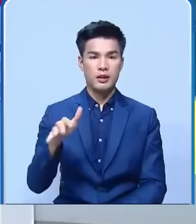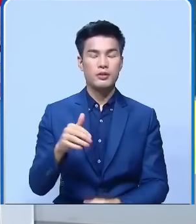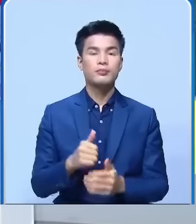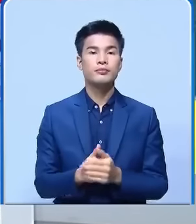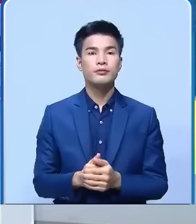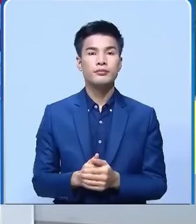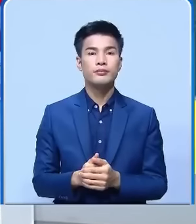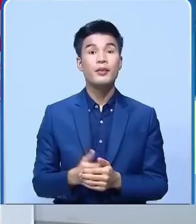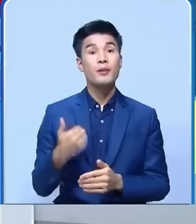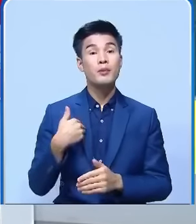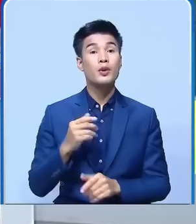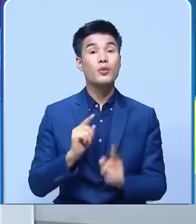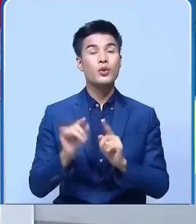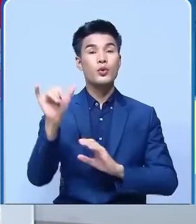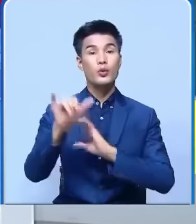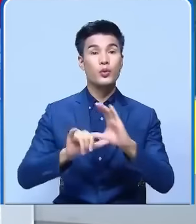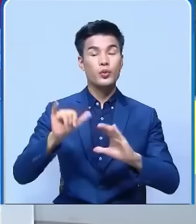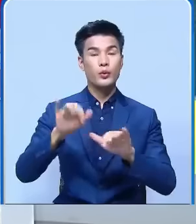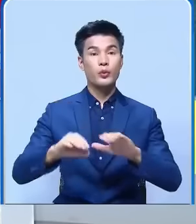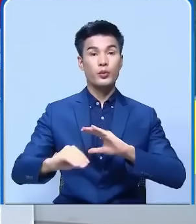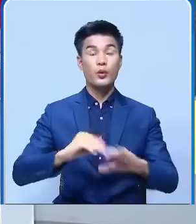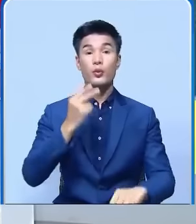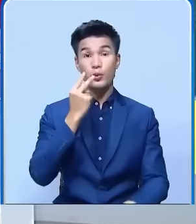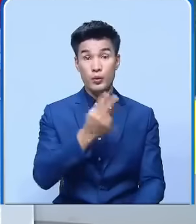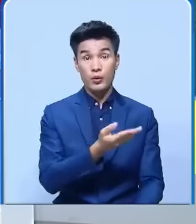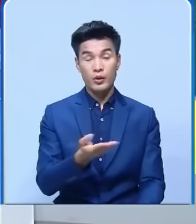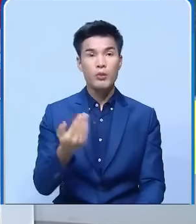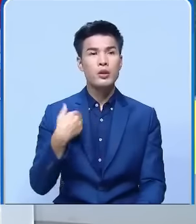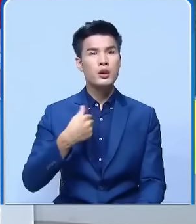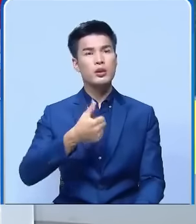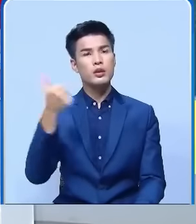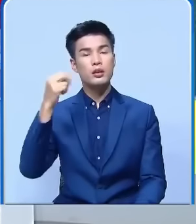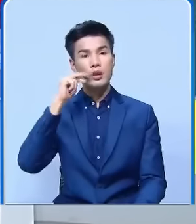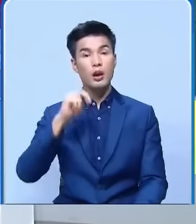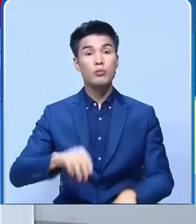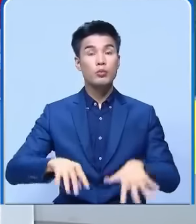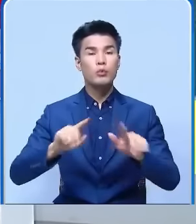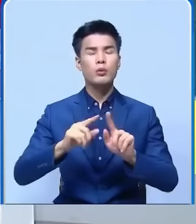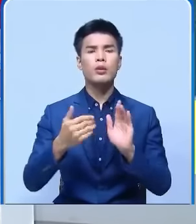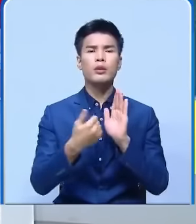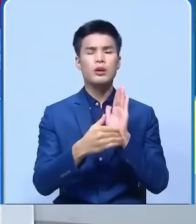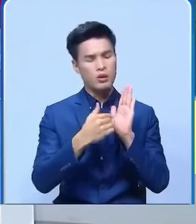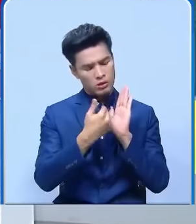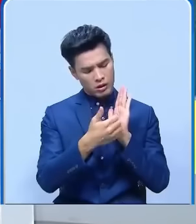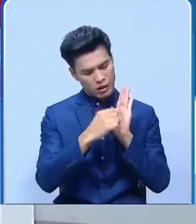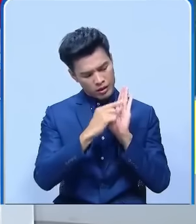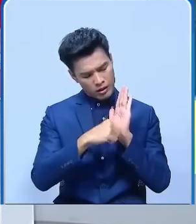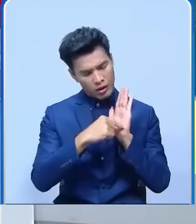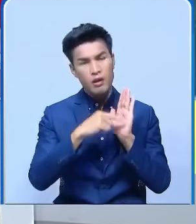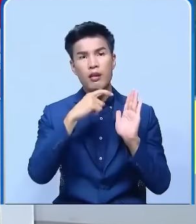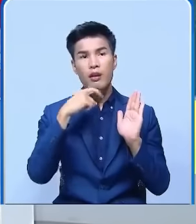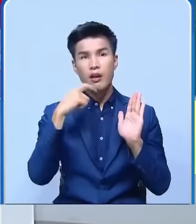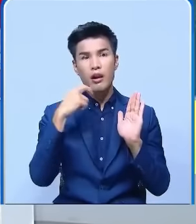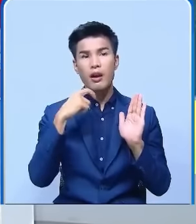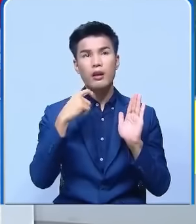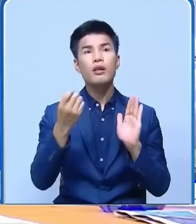มีคุณผู้ชมทักทายมาใน YouTube นะคะดูเราบอกว่าที่อื่นเนี่ยท่วมกันจังแต่ว่าอีสานใต้แห้งแล้งมากเลยนะคุณเพชรอิ